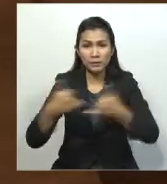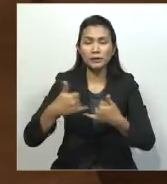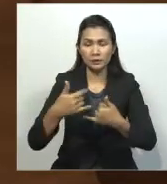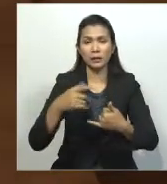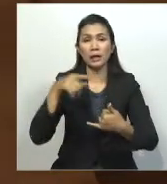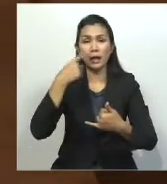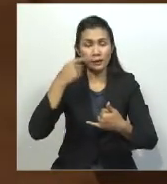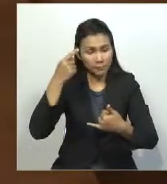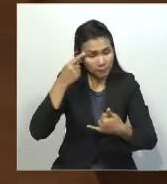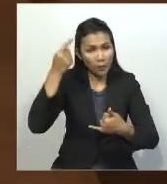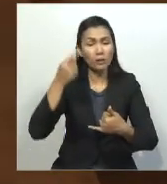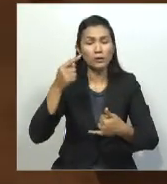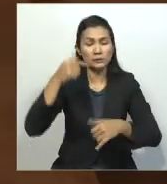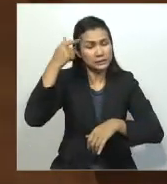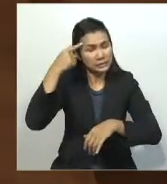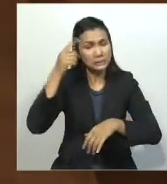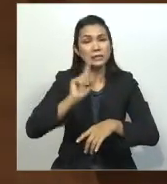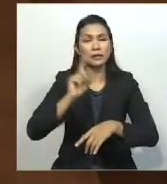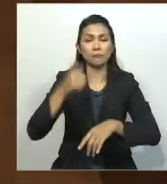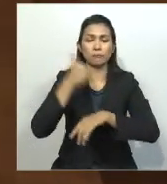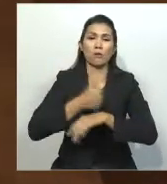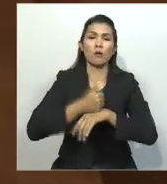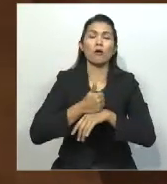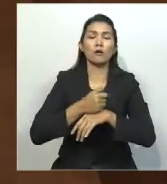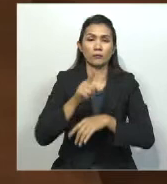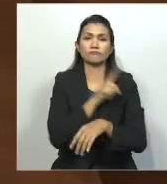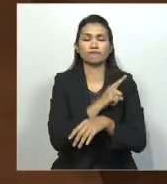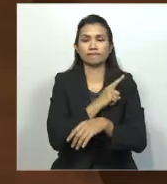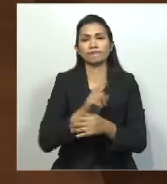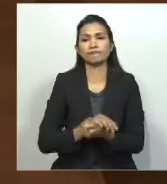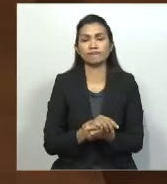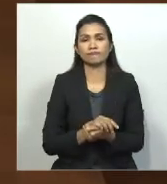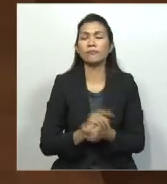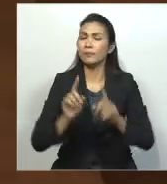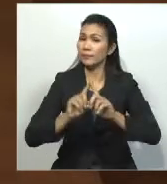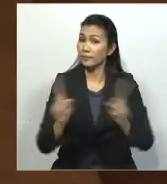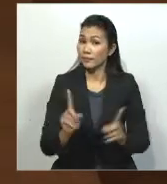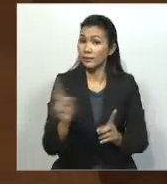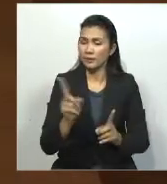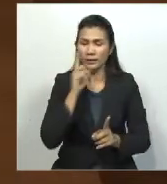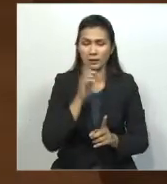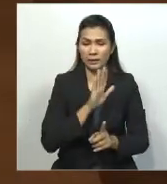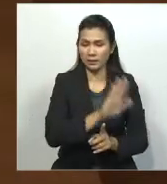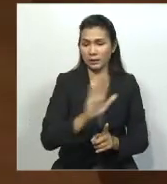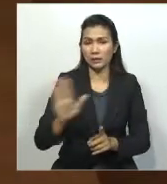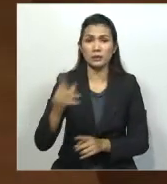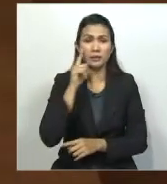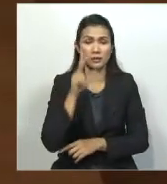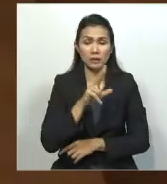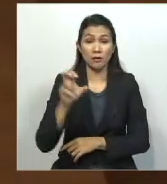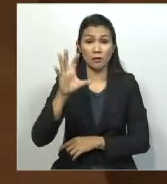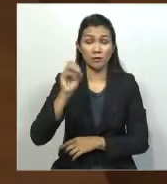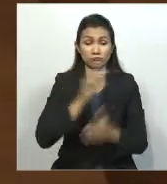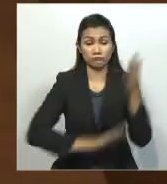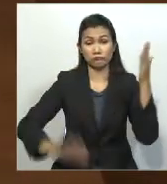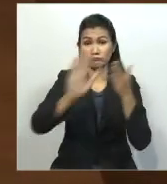ป็นผู้กำหนดอีกครั้งหนึ่งนะครับก็เดี๋ยวไปดูความชัดเจนนะครับแต่ว่าดูเหมือนว่าแต่ละเขต350เขตทั่วประ